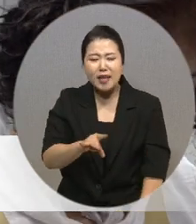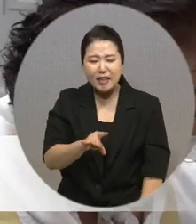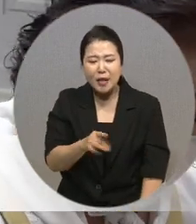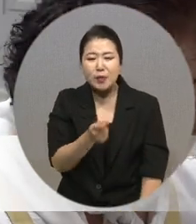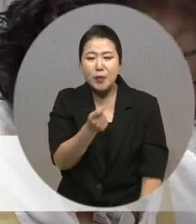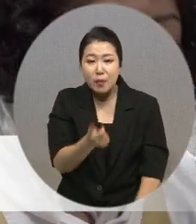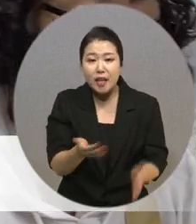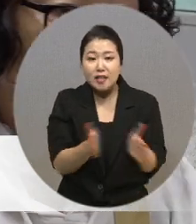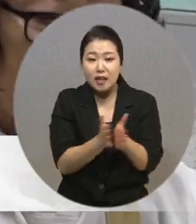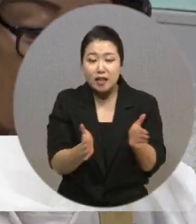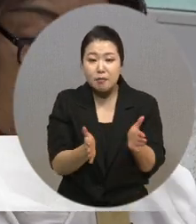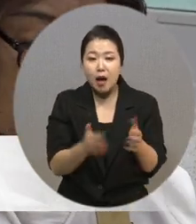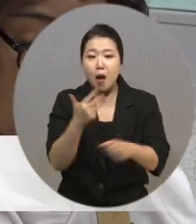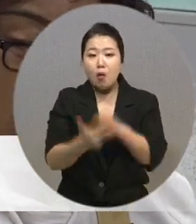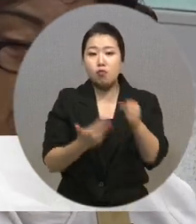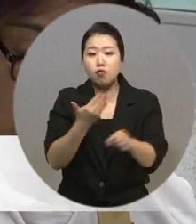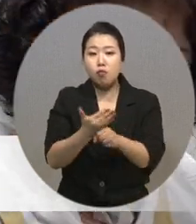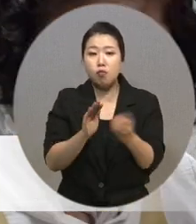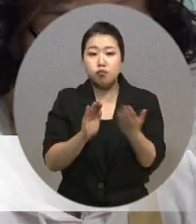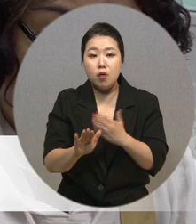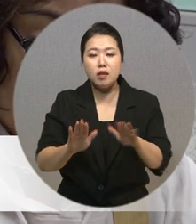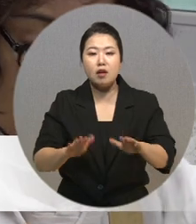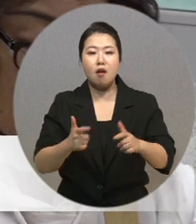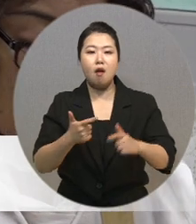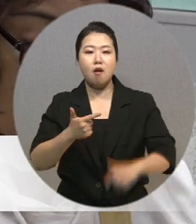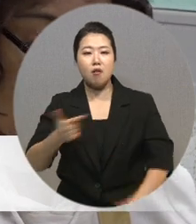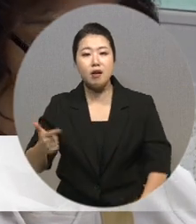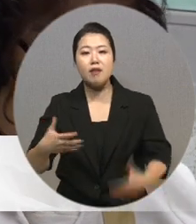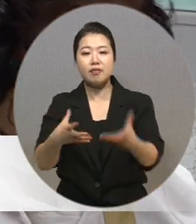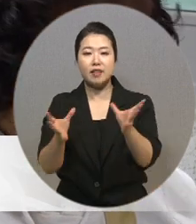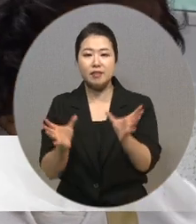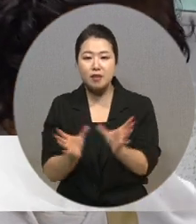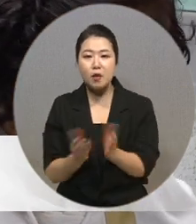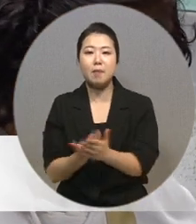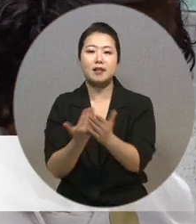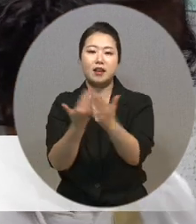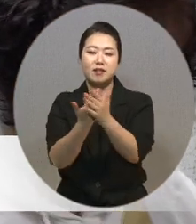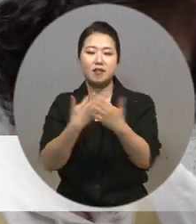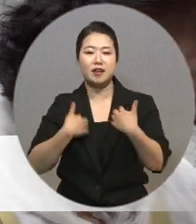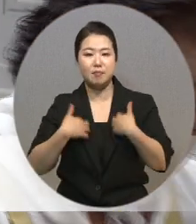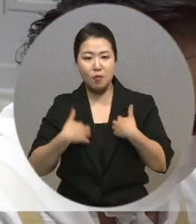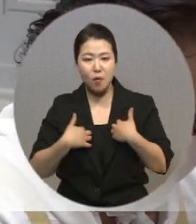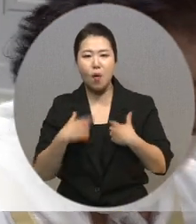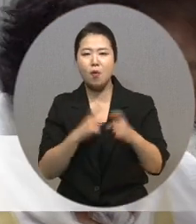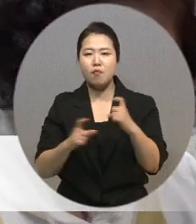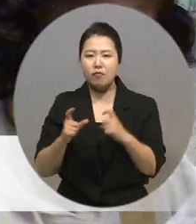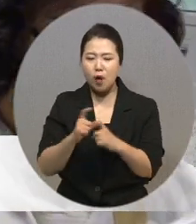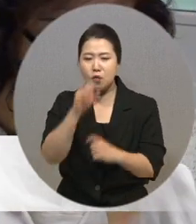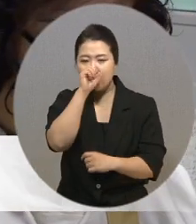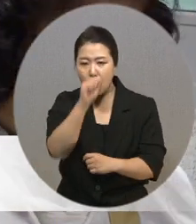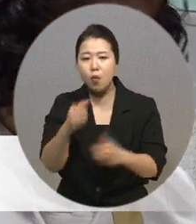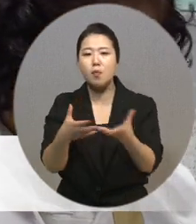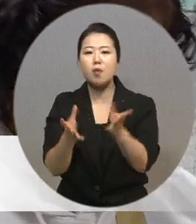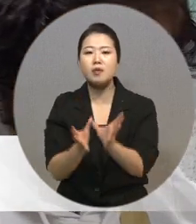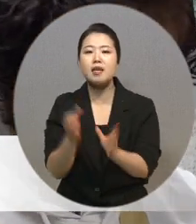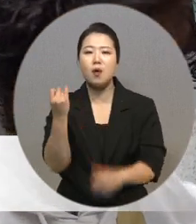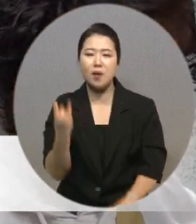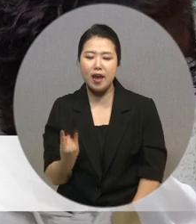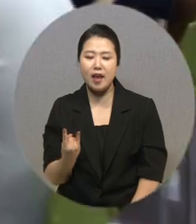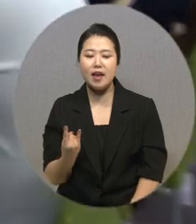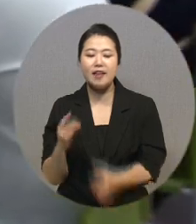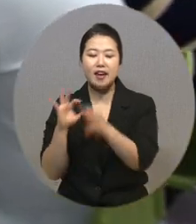단체로 발전한 거에 대해서 아주 기쁘게 생각하고 더욱더 번성하고 번창하고 좋은 봉사를 계속 남았기를